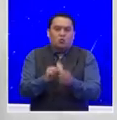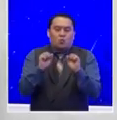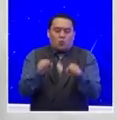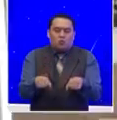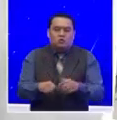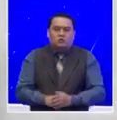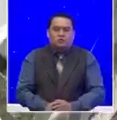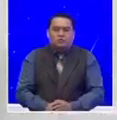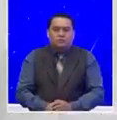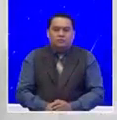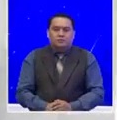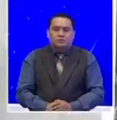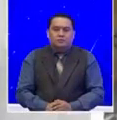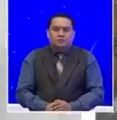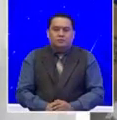антисептические средства.